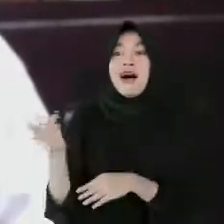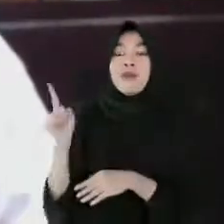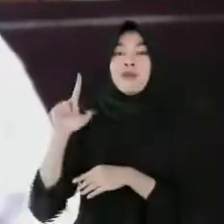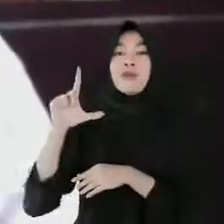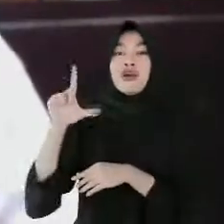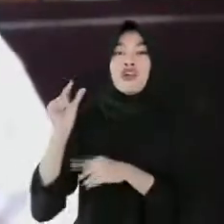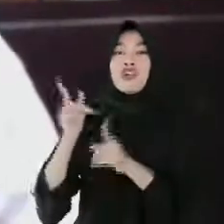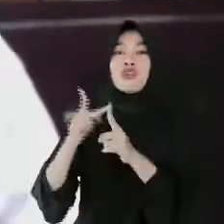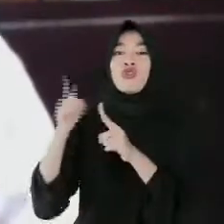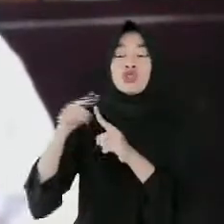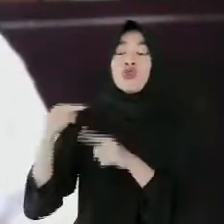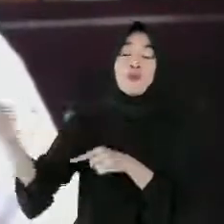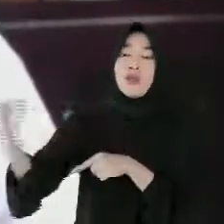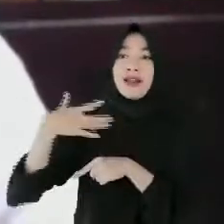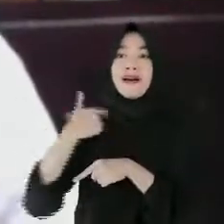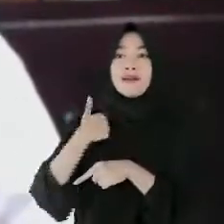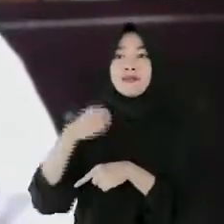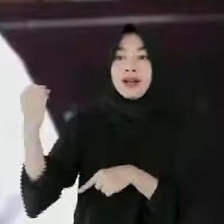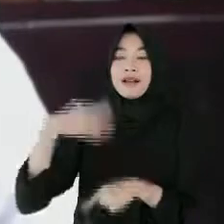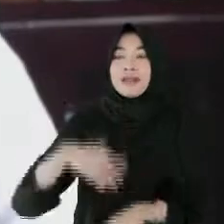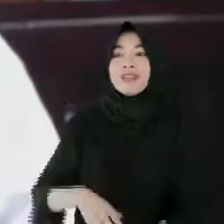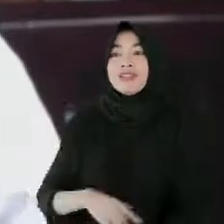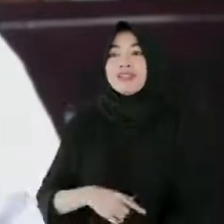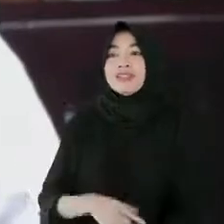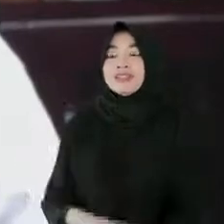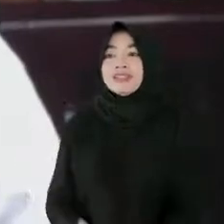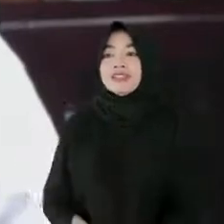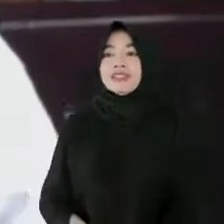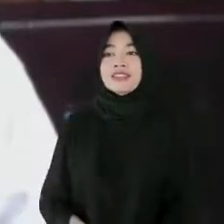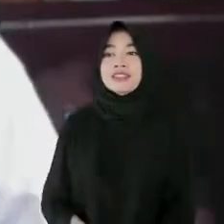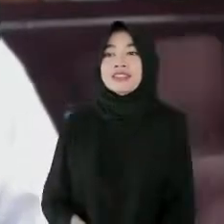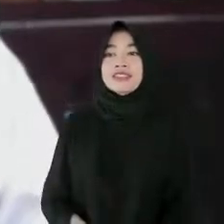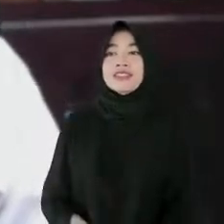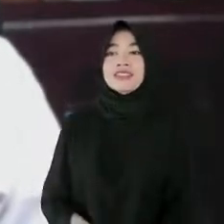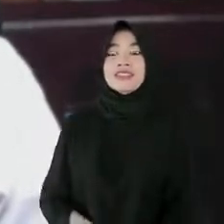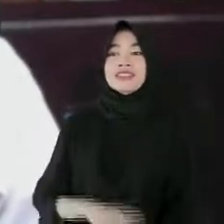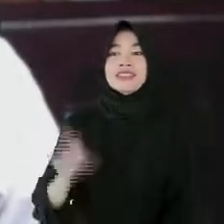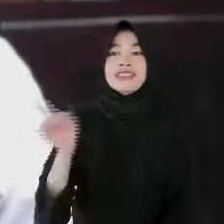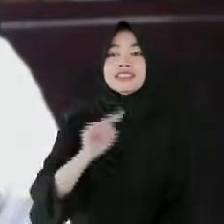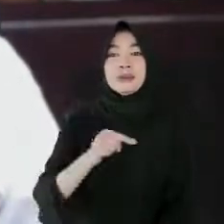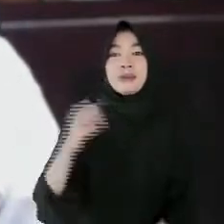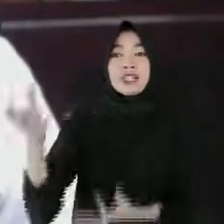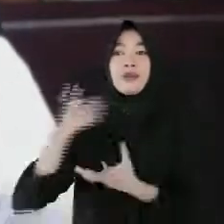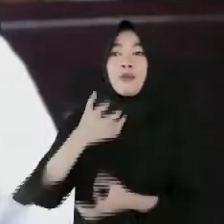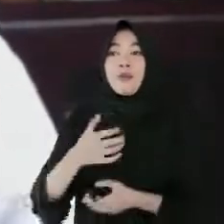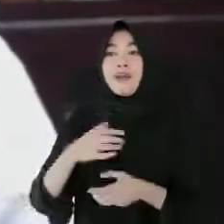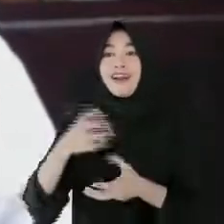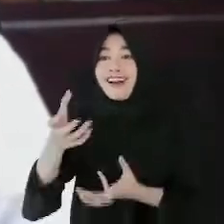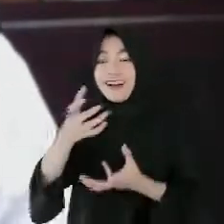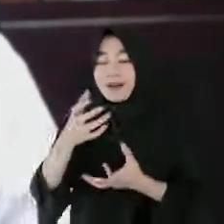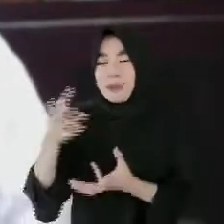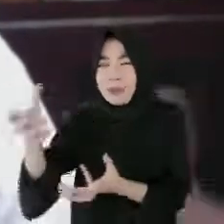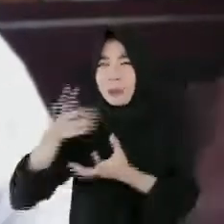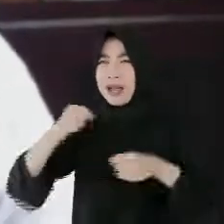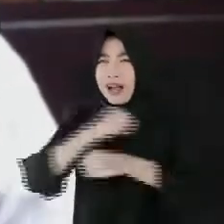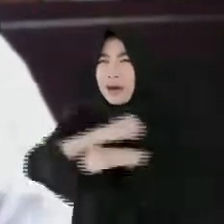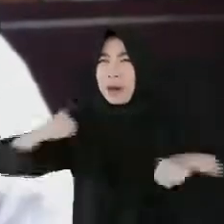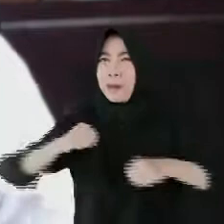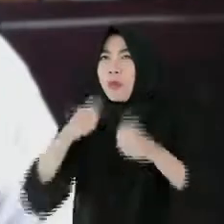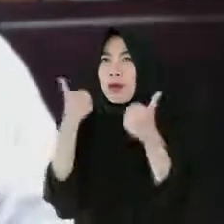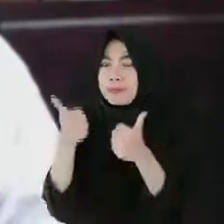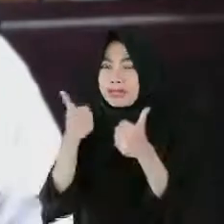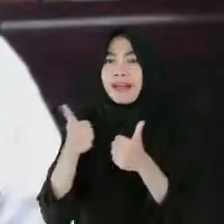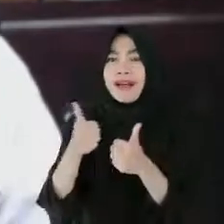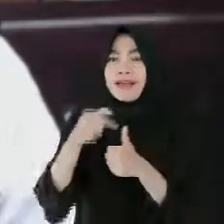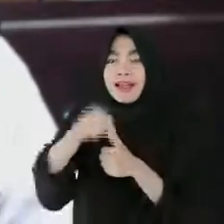mengatakan waktu saya pendapat jangan sampai Ketua PSSI punya asumsi dulu memo kerap bisa sekarang juga bisa waktu itu kan